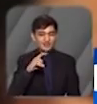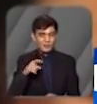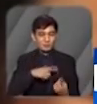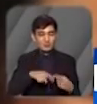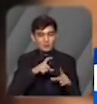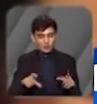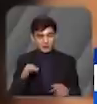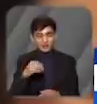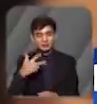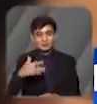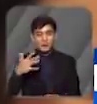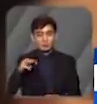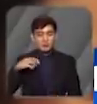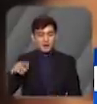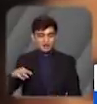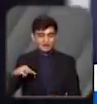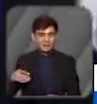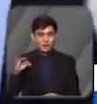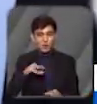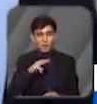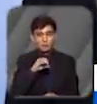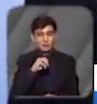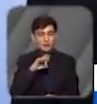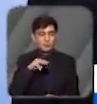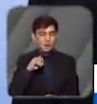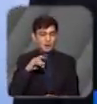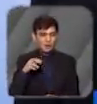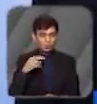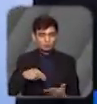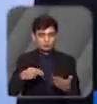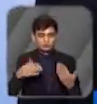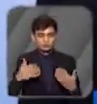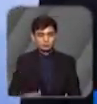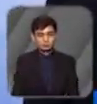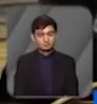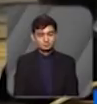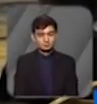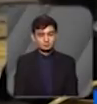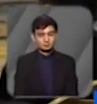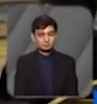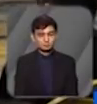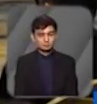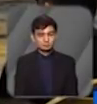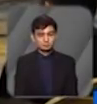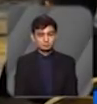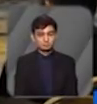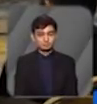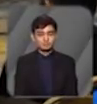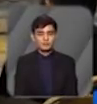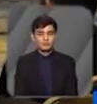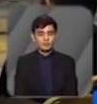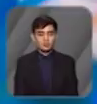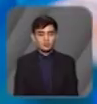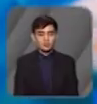кәсіпкерлермен 35 миллиард теңге меморандумына қол қойды. Айжан Иманғалиева, Дидар Елеуов, Информбюро,